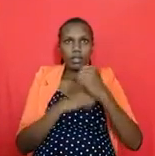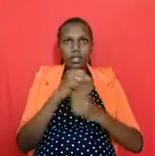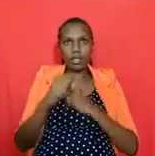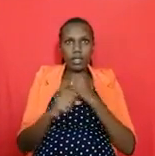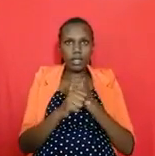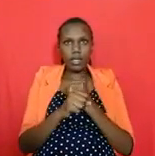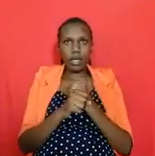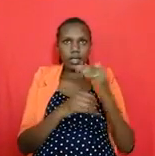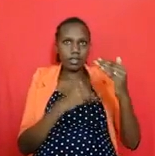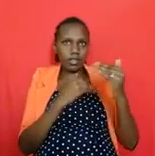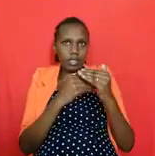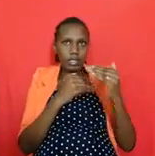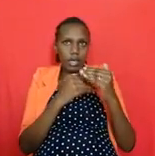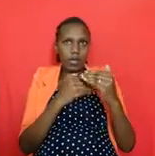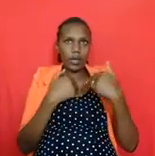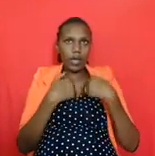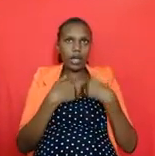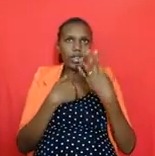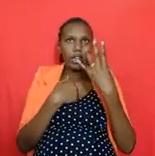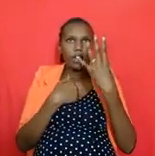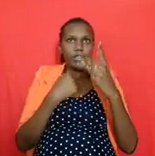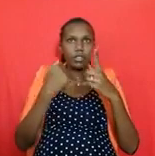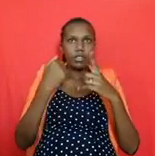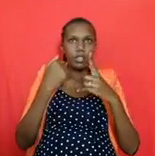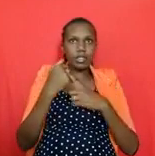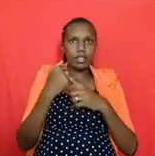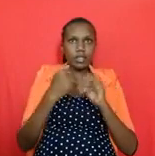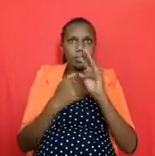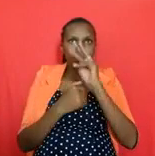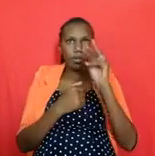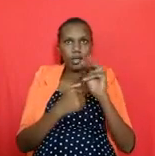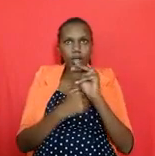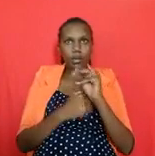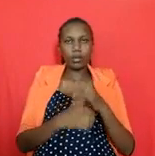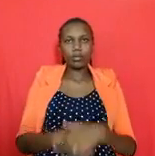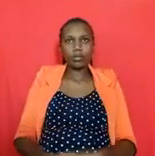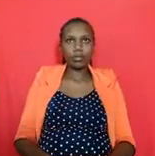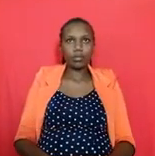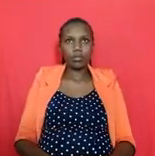no sikuhaniririe nyurana ni milioni mirongo ina na ithathatu